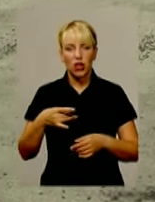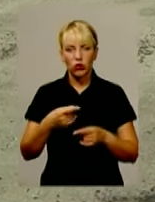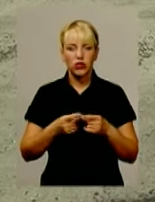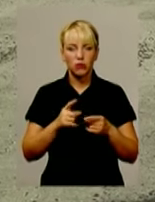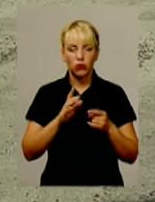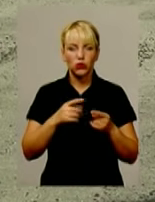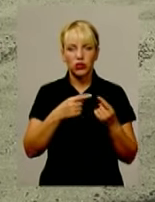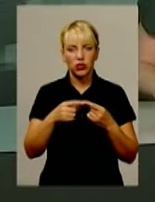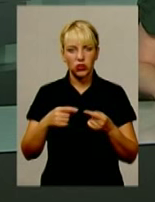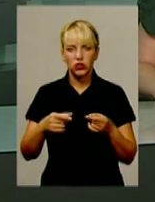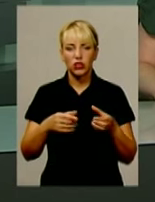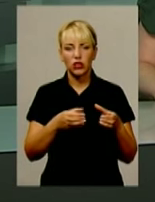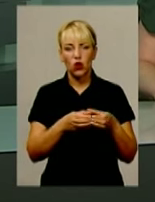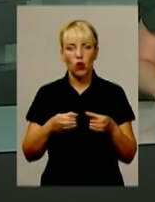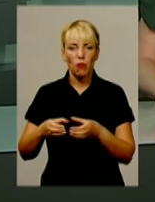велика сила.